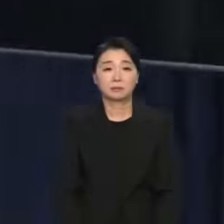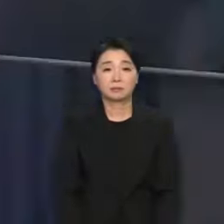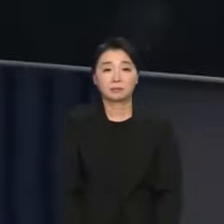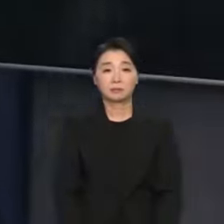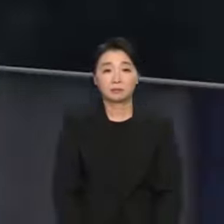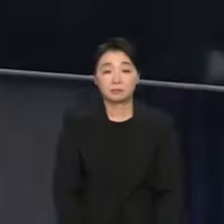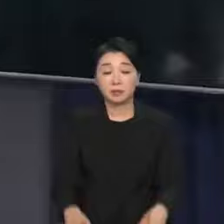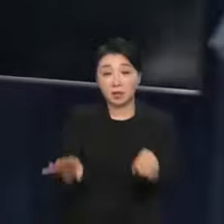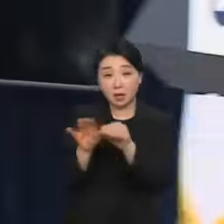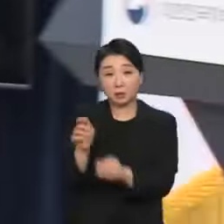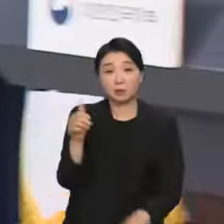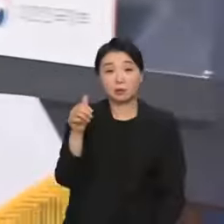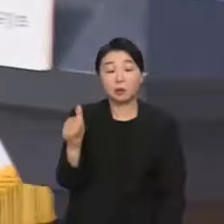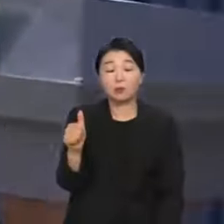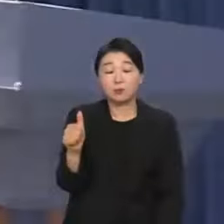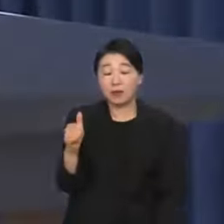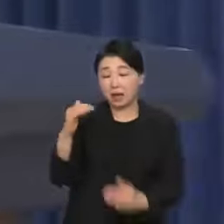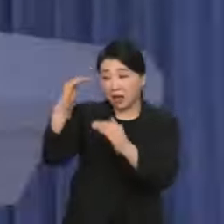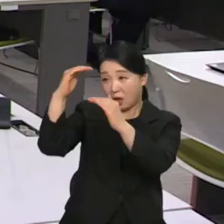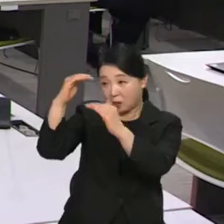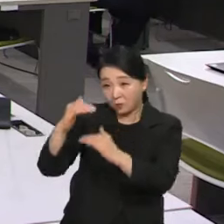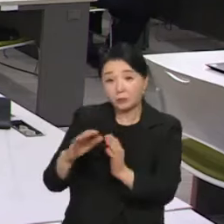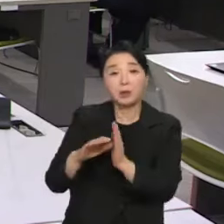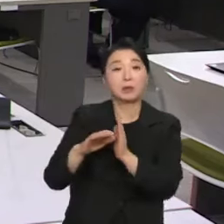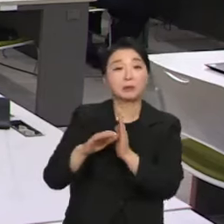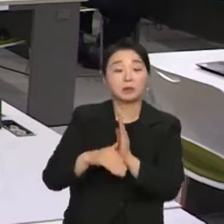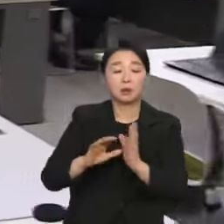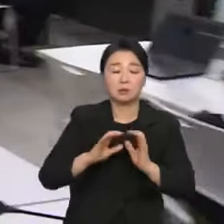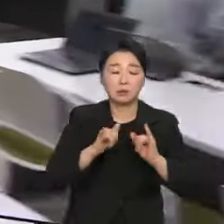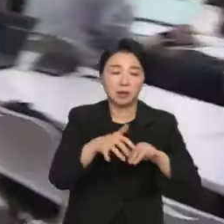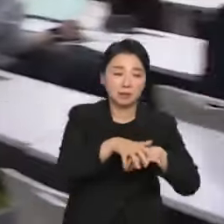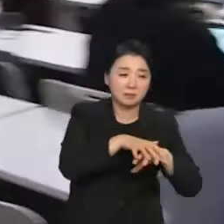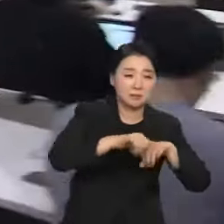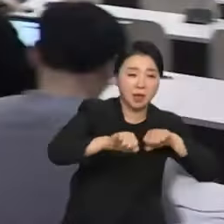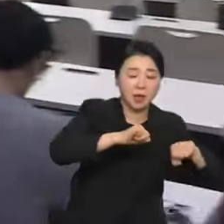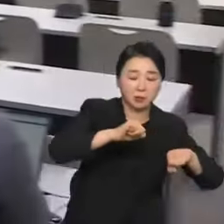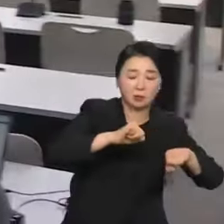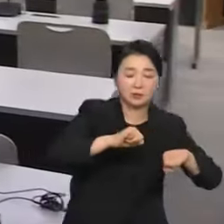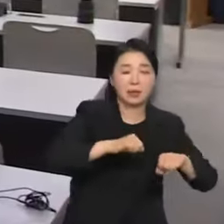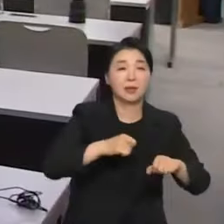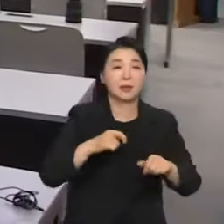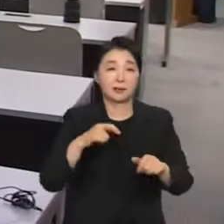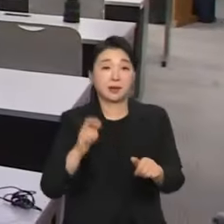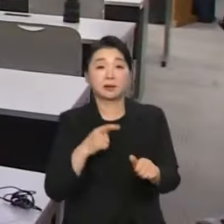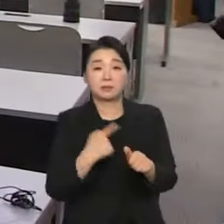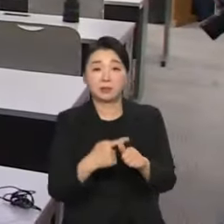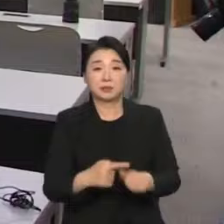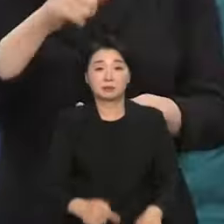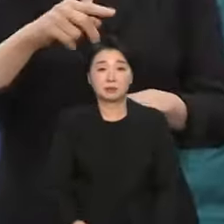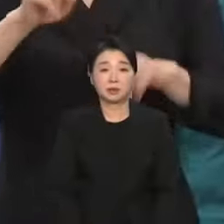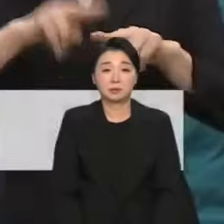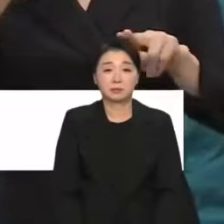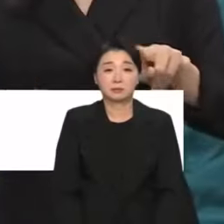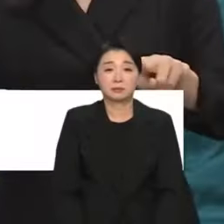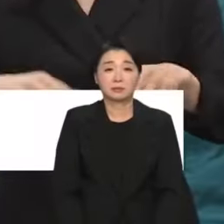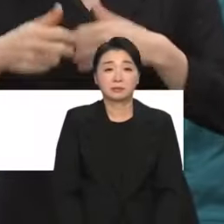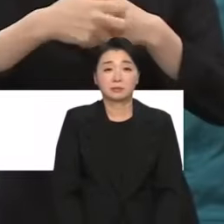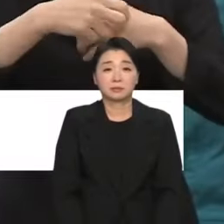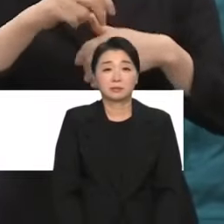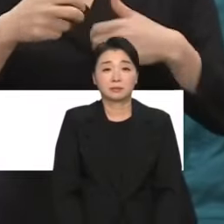한덕수 총리는 대국민 담화에서 의료계의 집단 행동 움직임을 강하게 비판했습니다. 의료